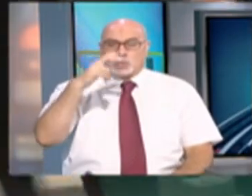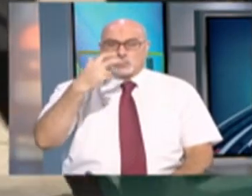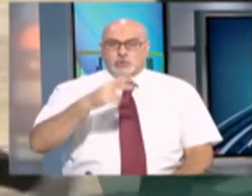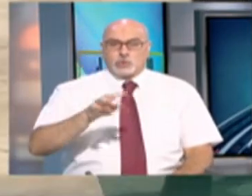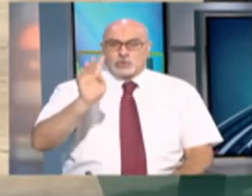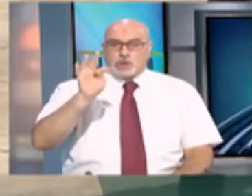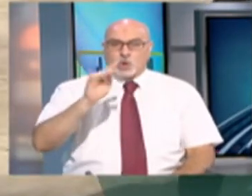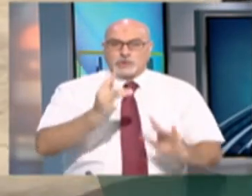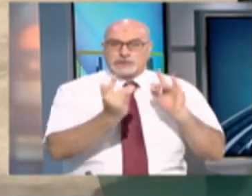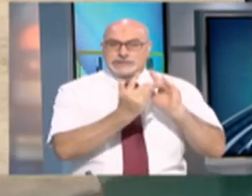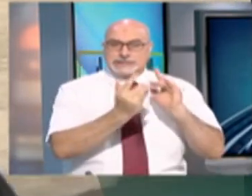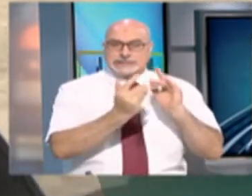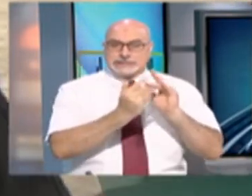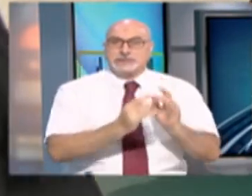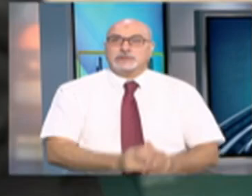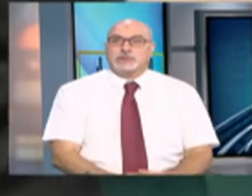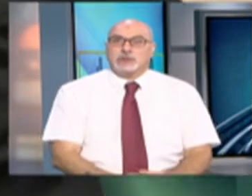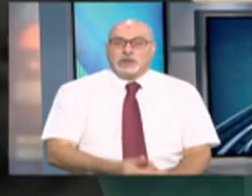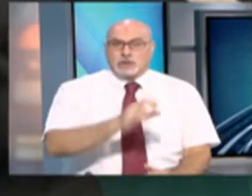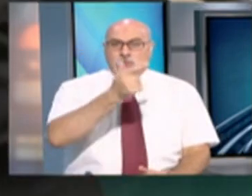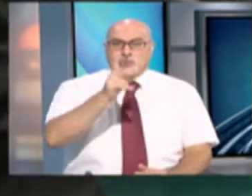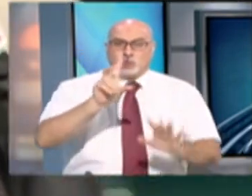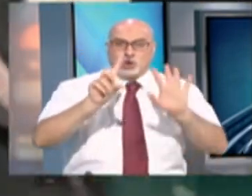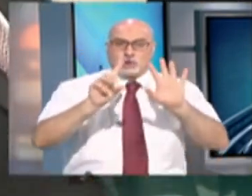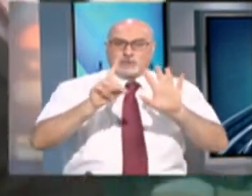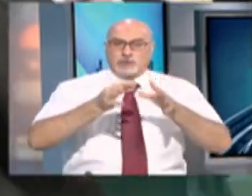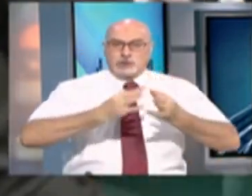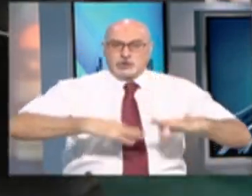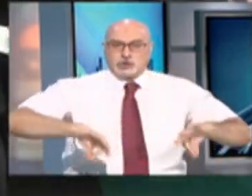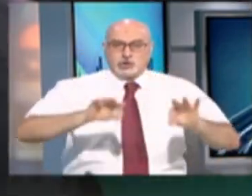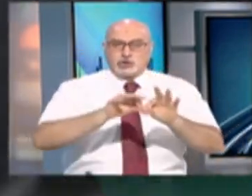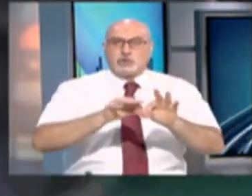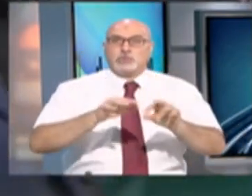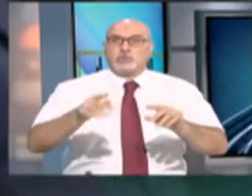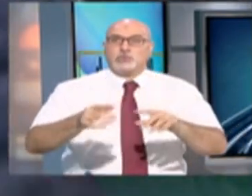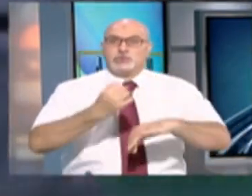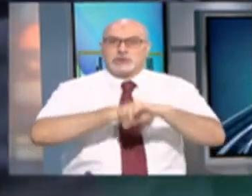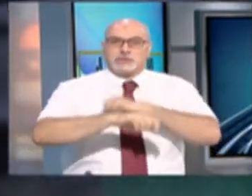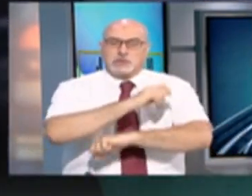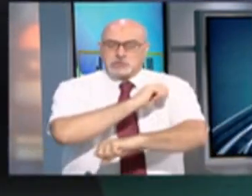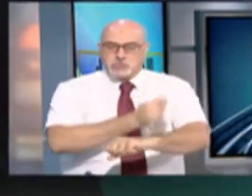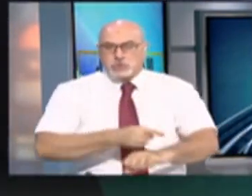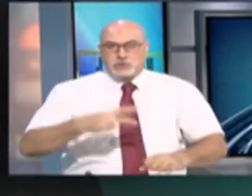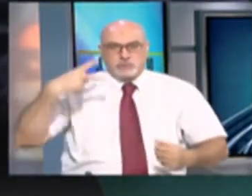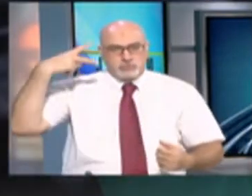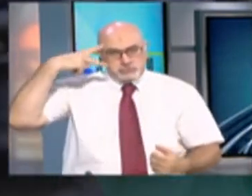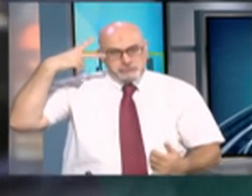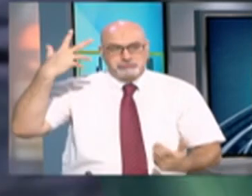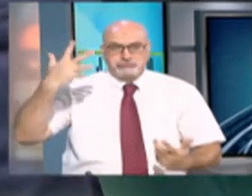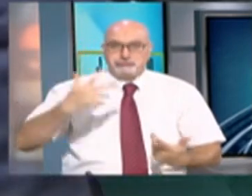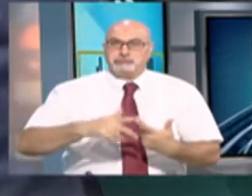340 سريرا ب180 غرفة، وبمرافق رياضية وترفيهية